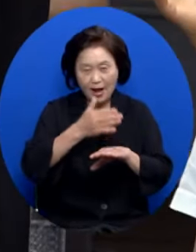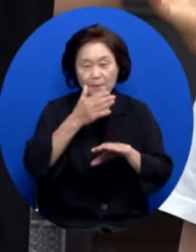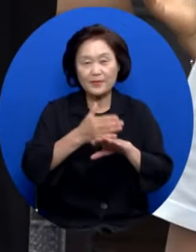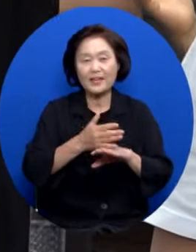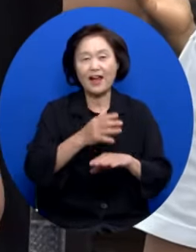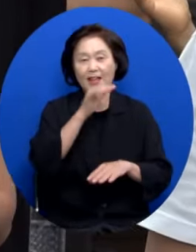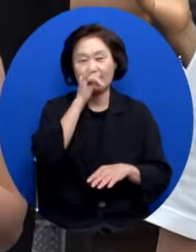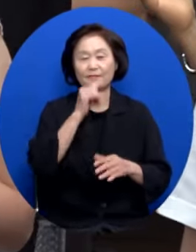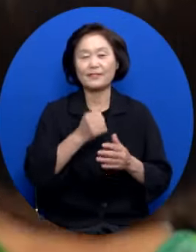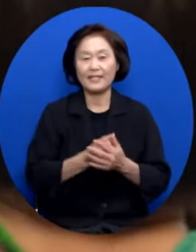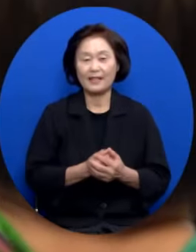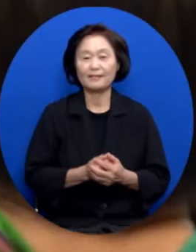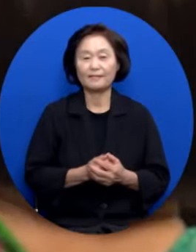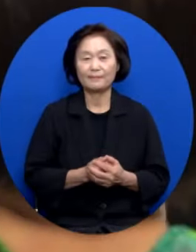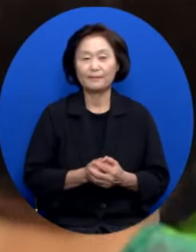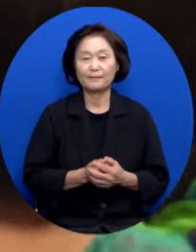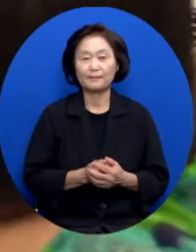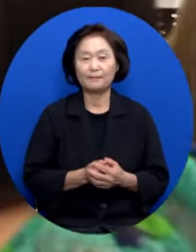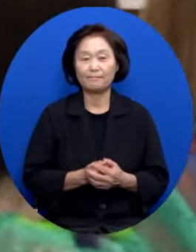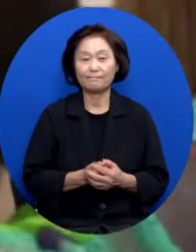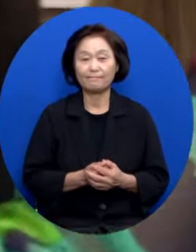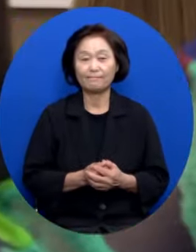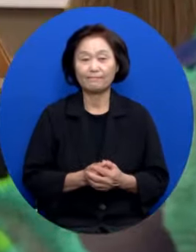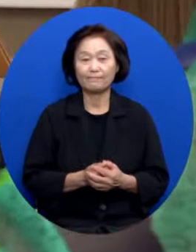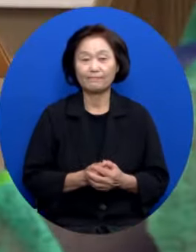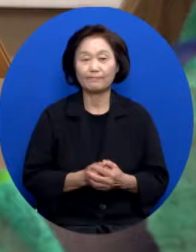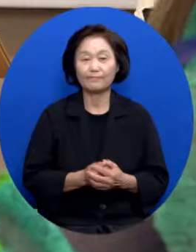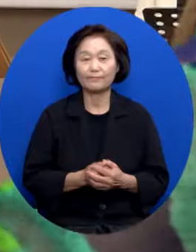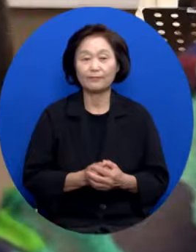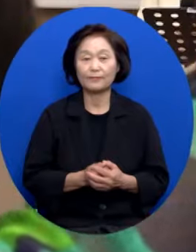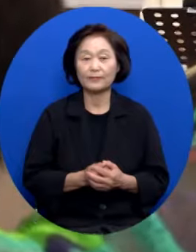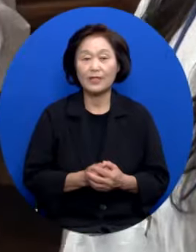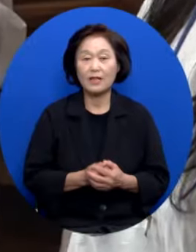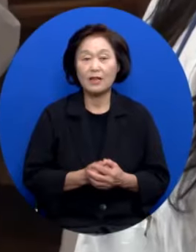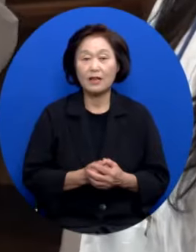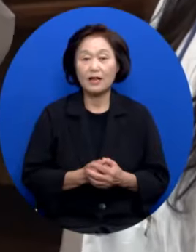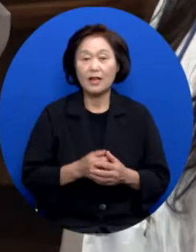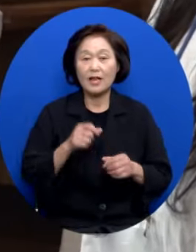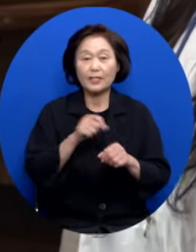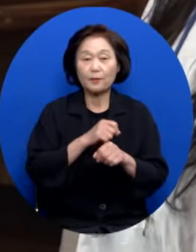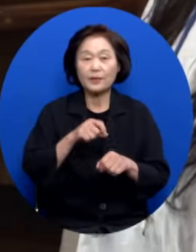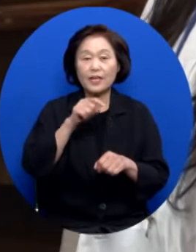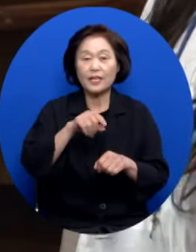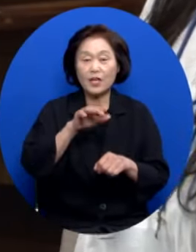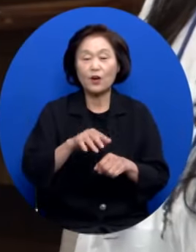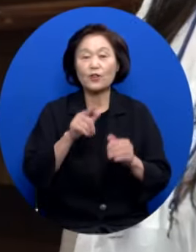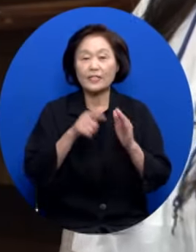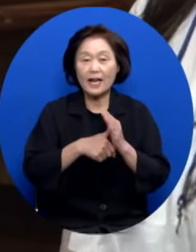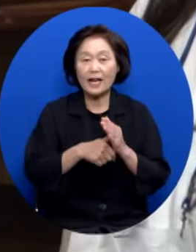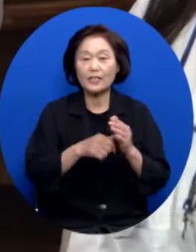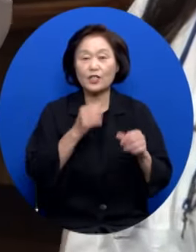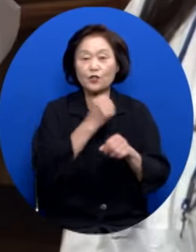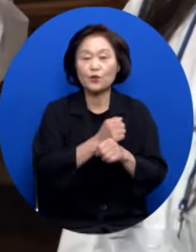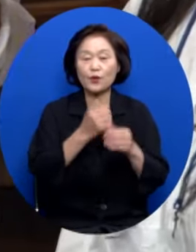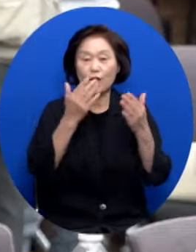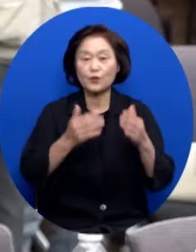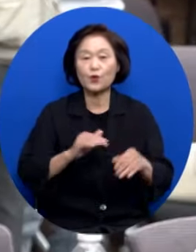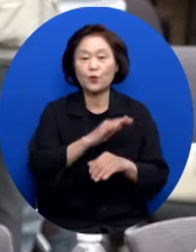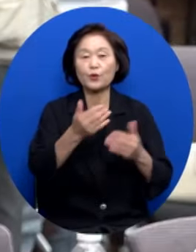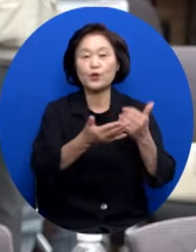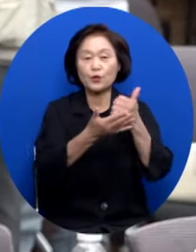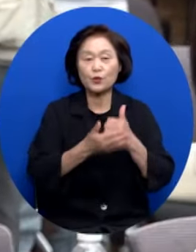Святого, и Бог благословит. Очень благодарны за организацию